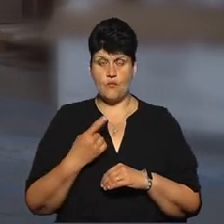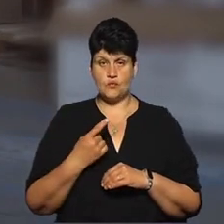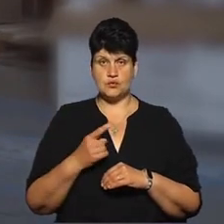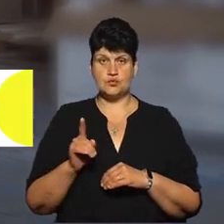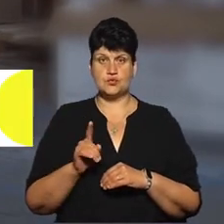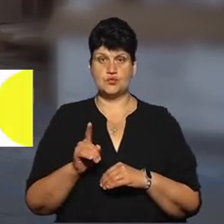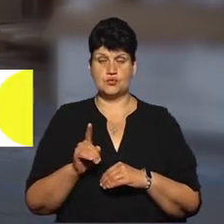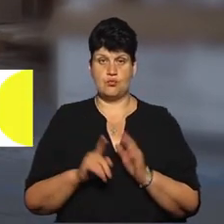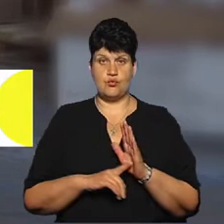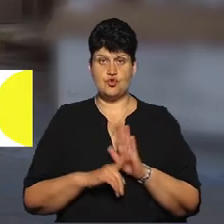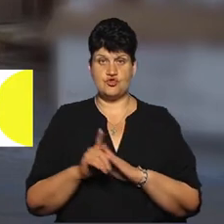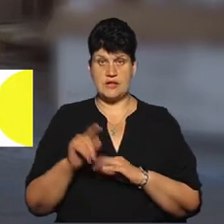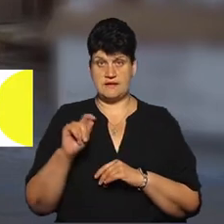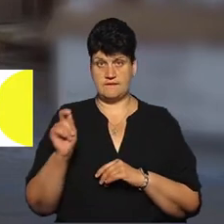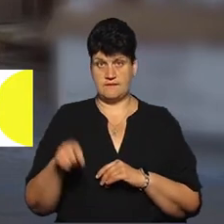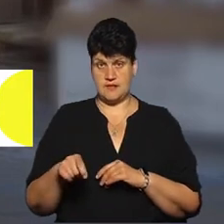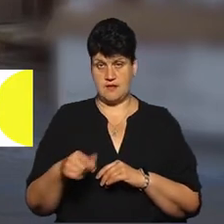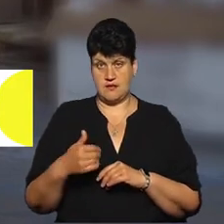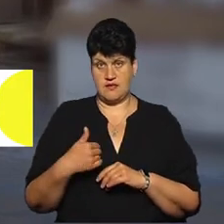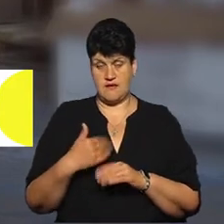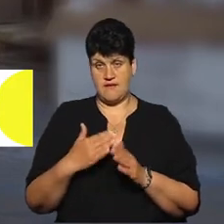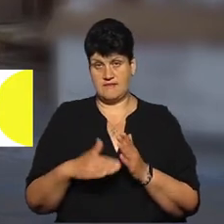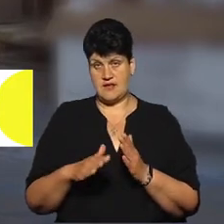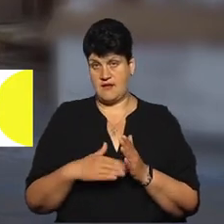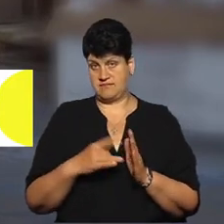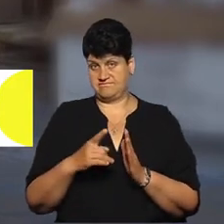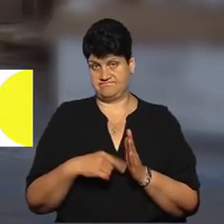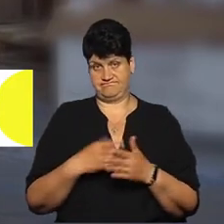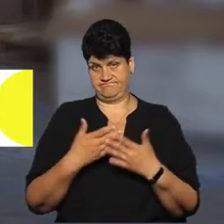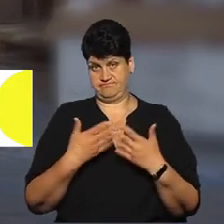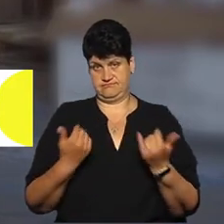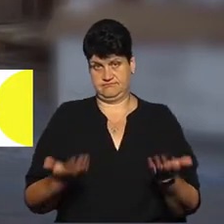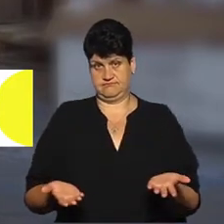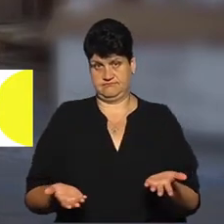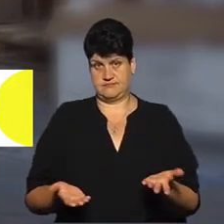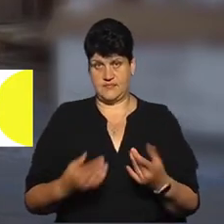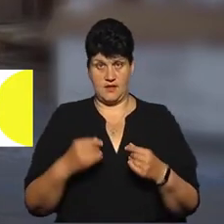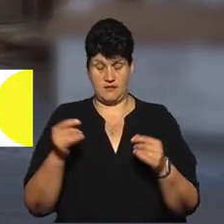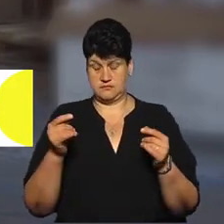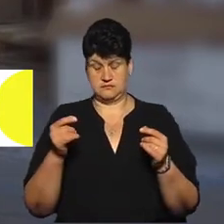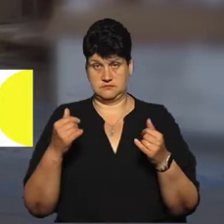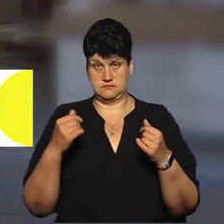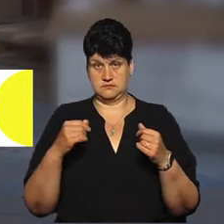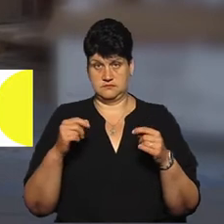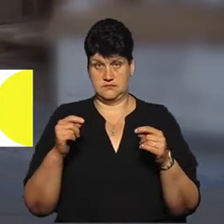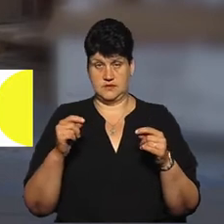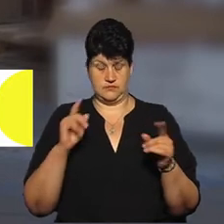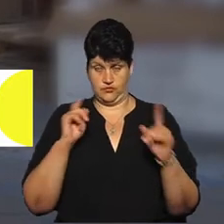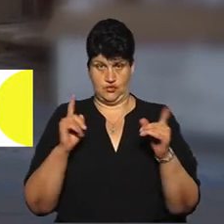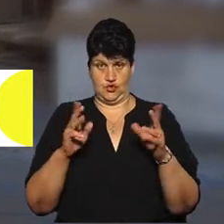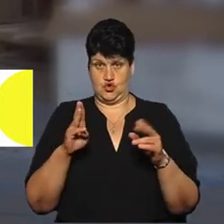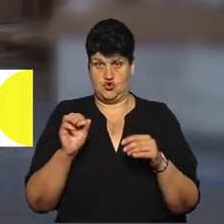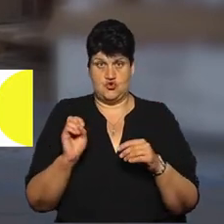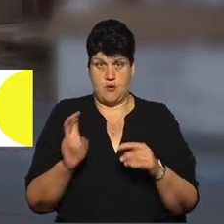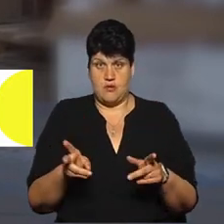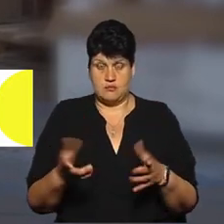почалася війна. Я взагалі спочатку не повірила, я була в такому шоці, і я не могла повірити, ну,